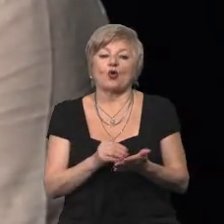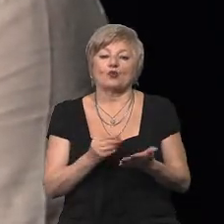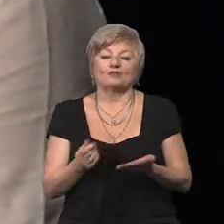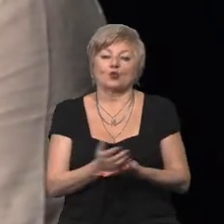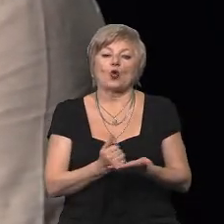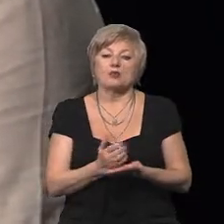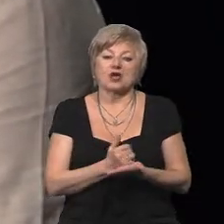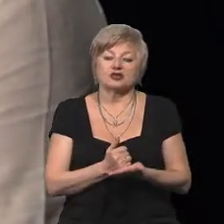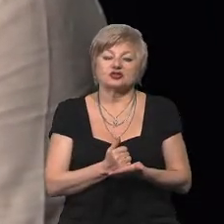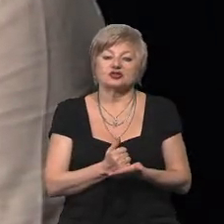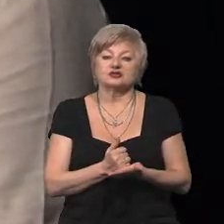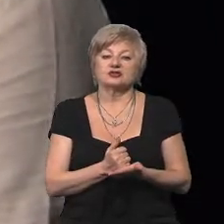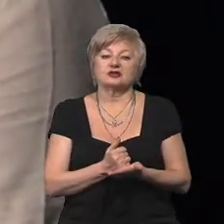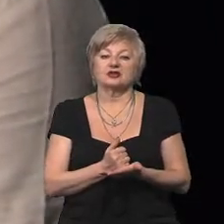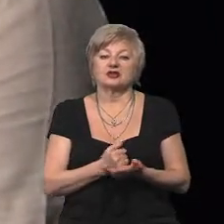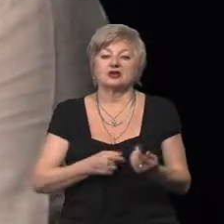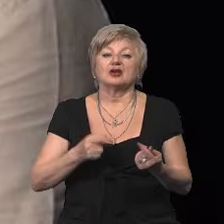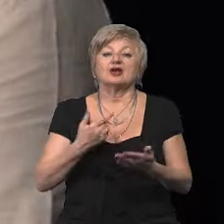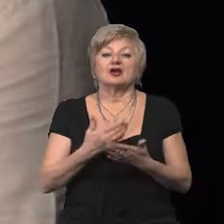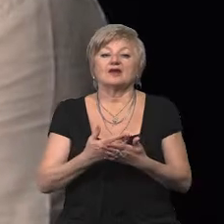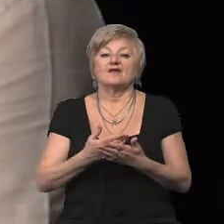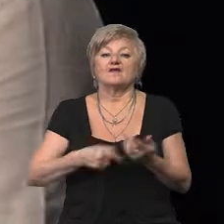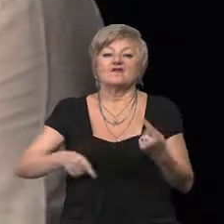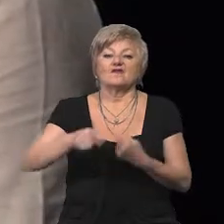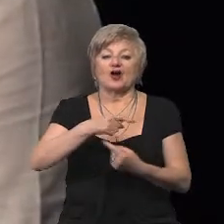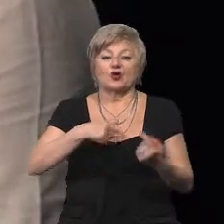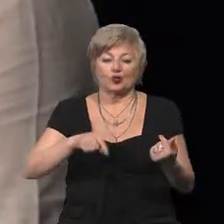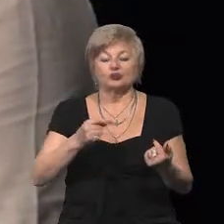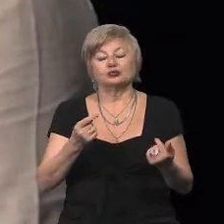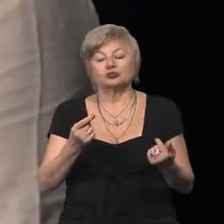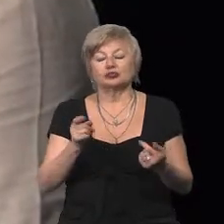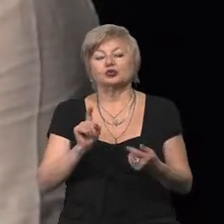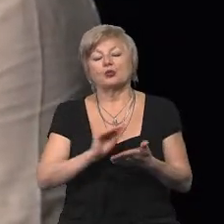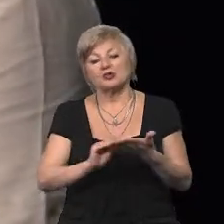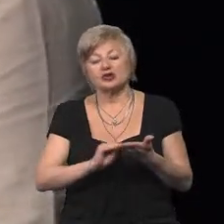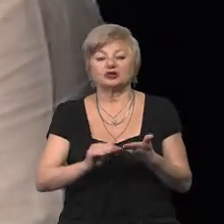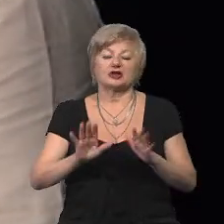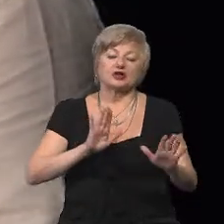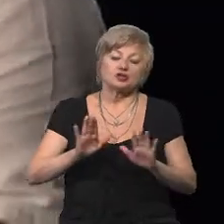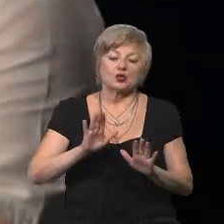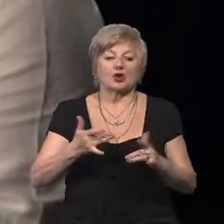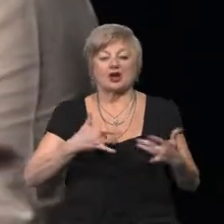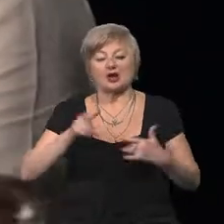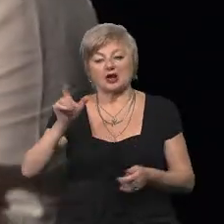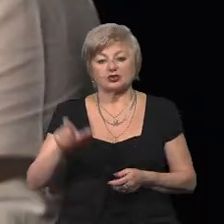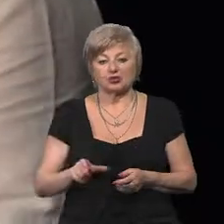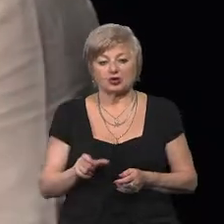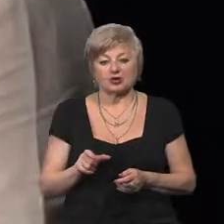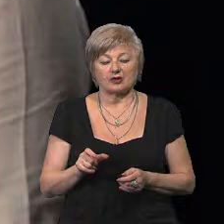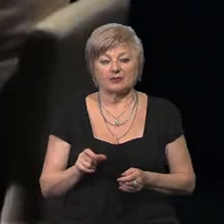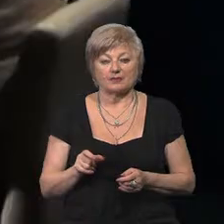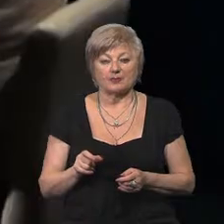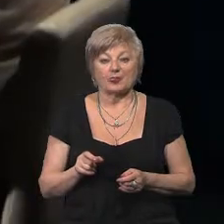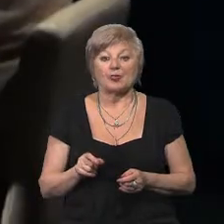определенных антреприза, либо вокруг режиссера, либо вокруг актеров, либо вокруг автора. То есть, а студия...